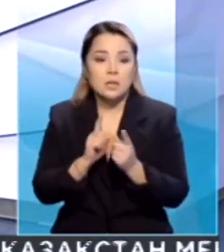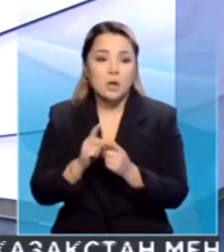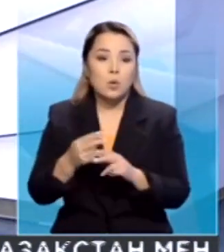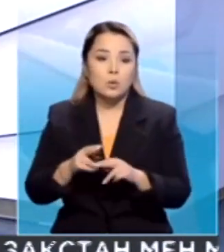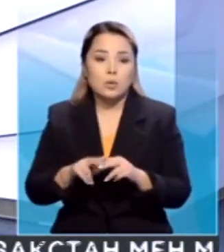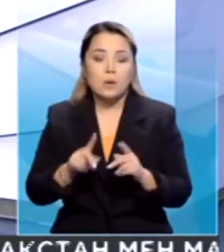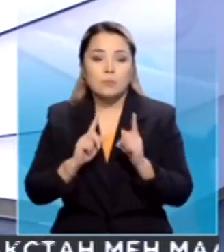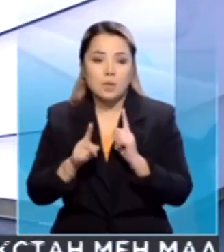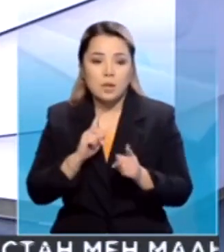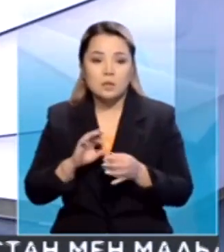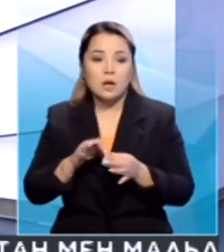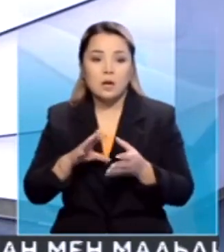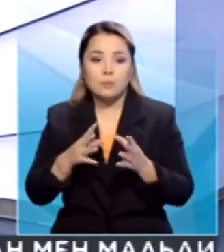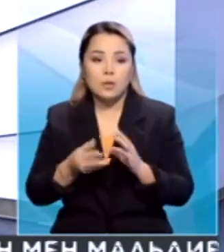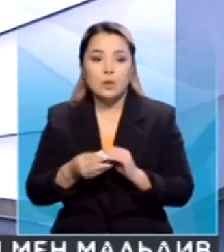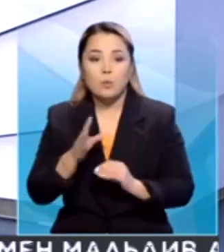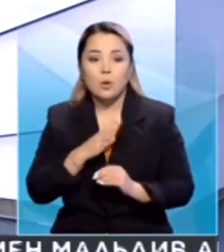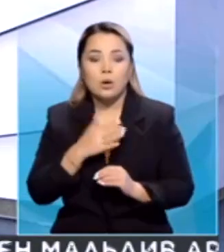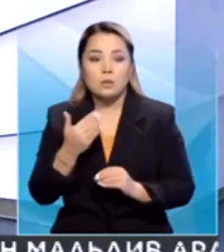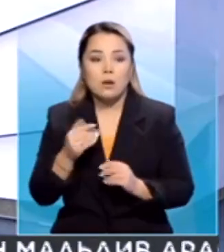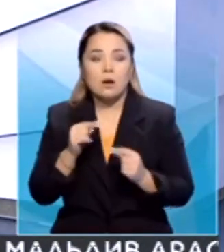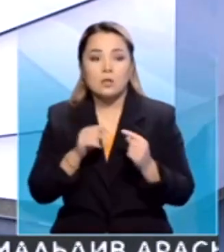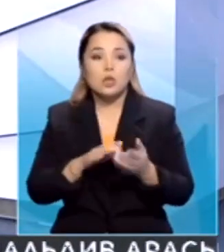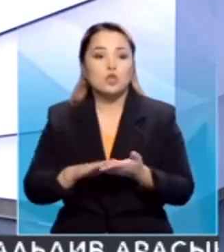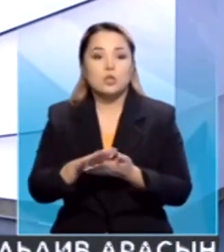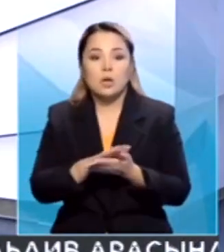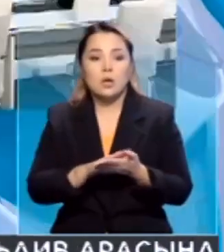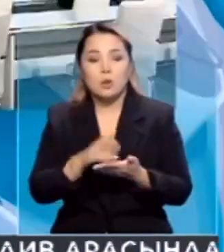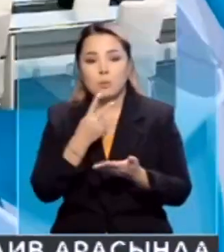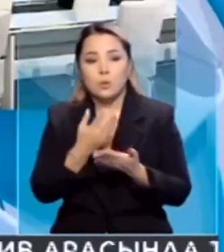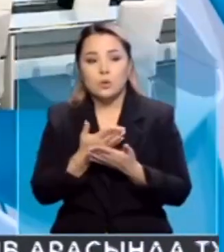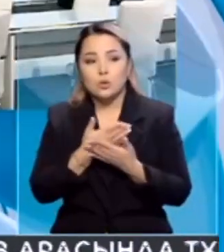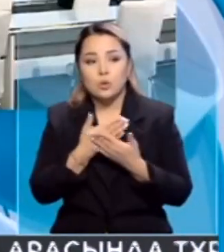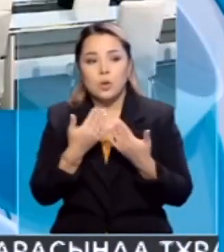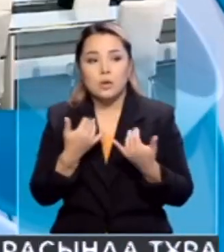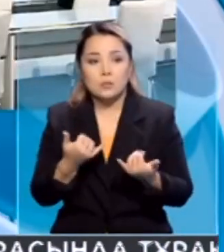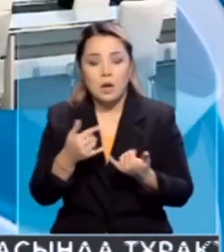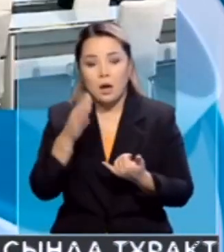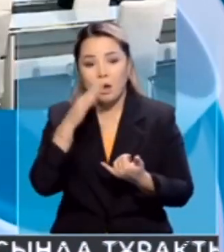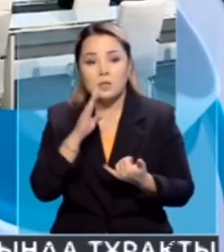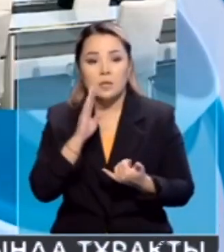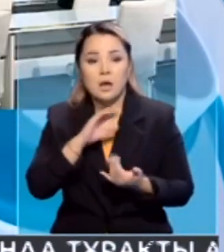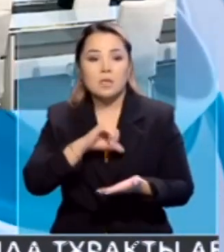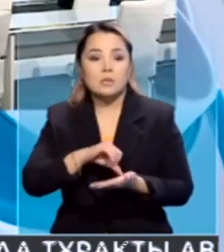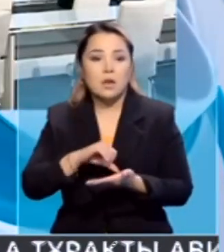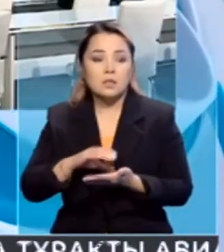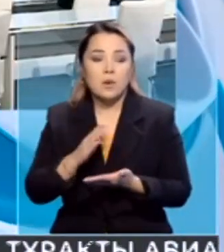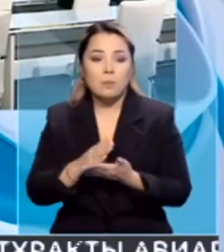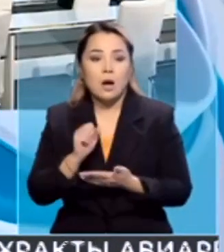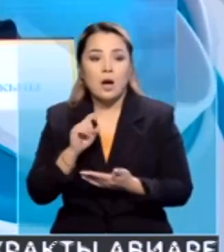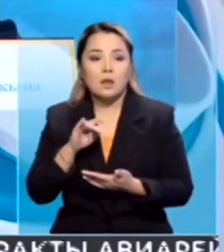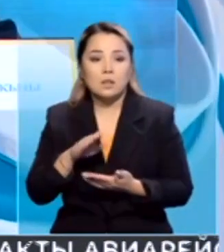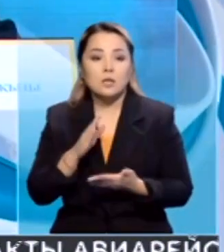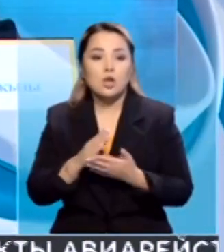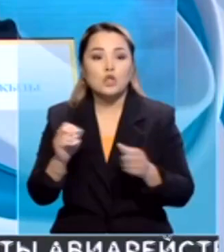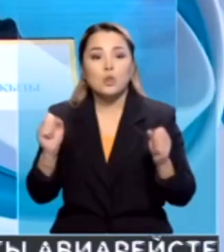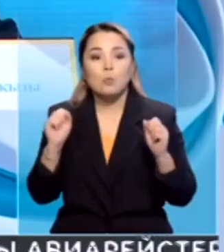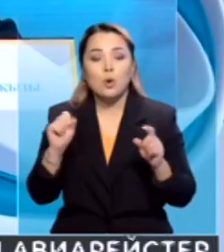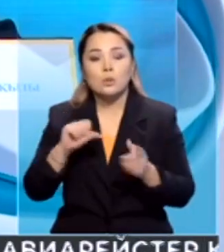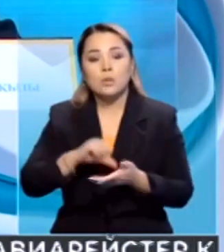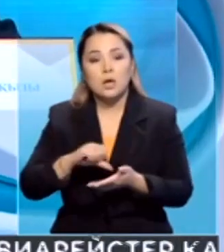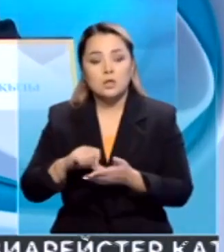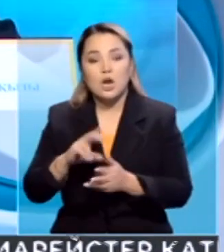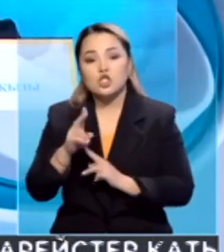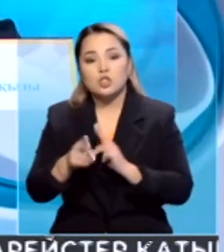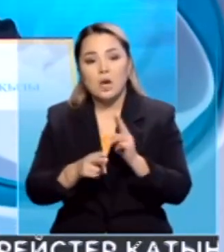осы мәселені талқыладық. Қарсылық ешкім білдірмейді. Қазір ата-аналар тарапынан арт спорт бағдарламасына қатысты да шағым